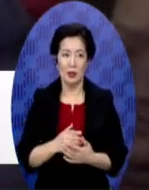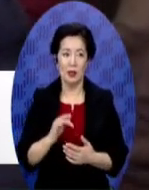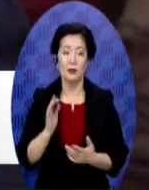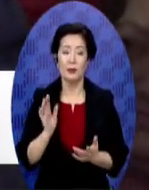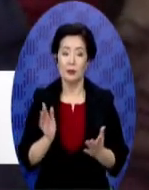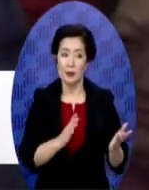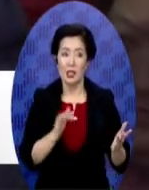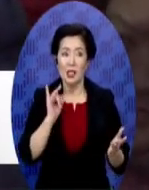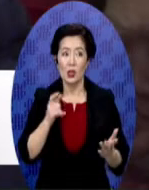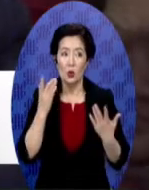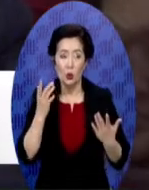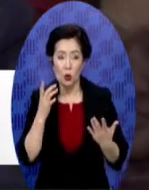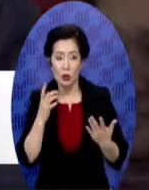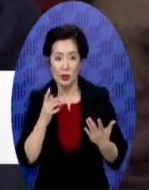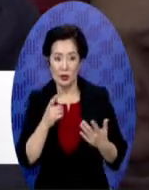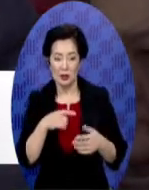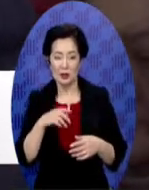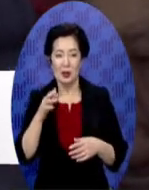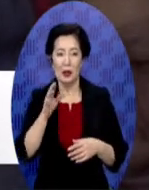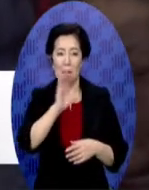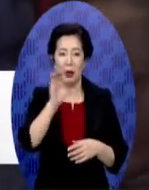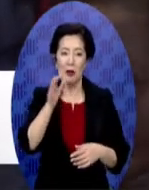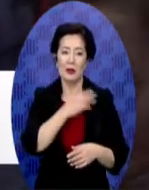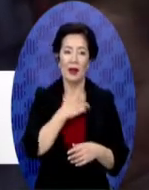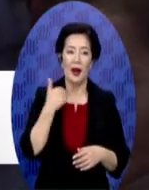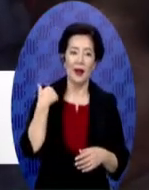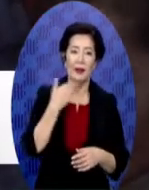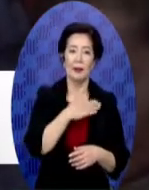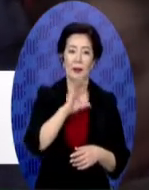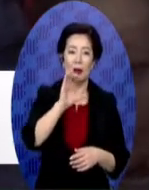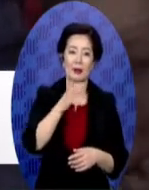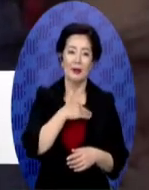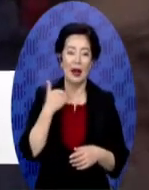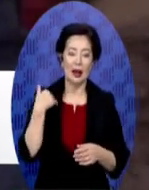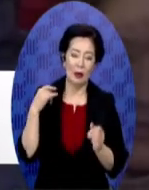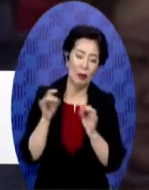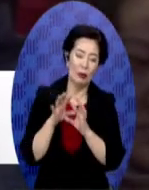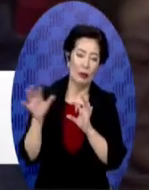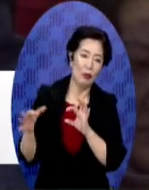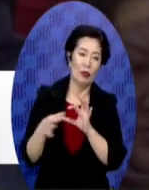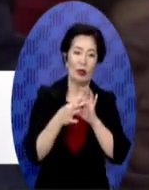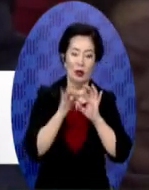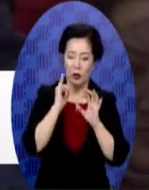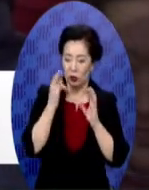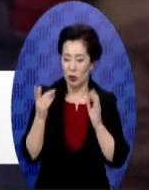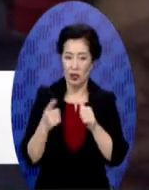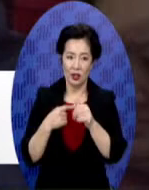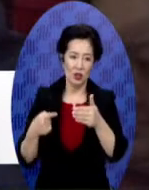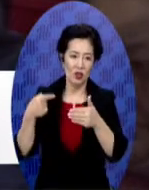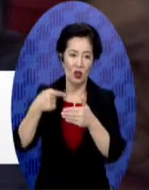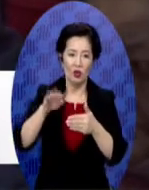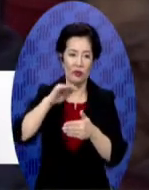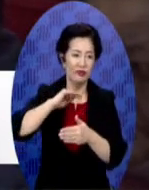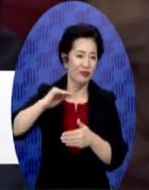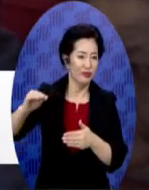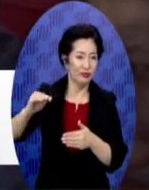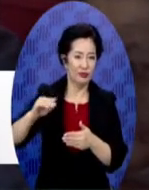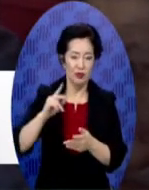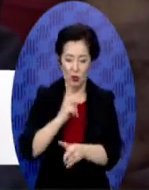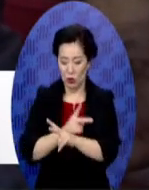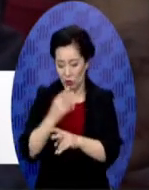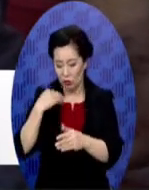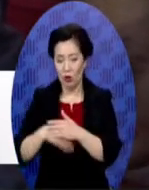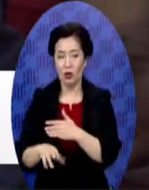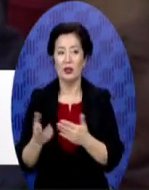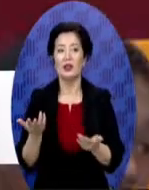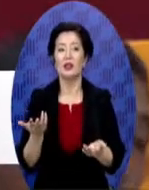тэр пүүс компани захирал одоо эдгээр асуултыг ер нь улсын хурлд нэр дэвшүүлэхгүй байх гэдэг юм хууль заачилж